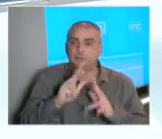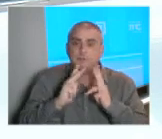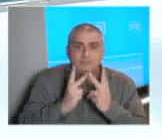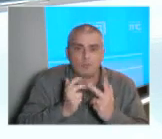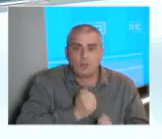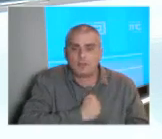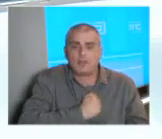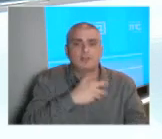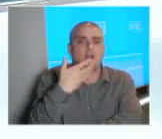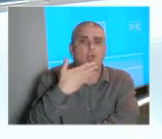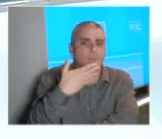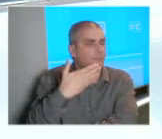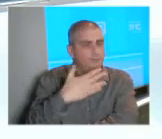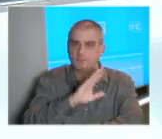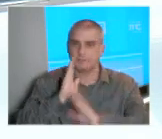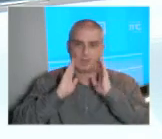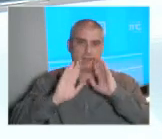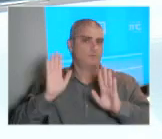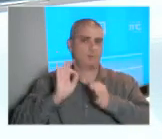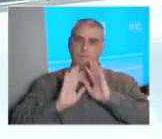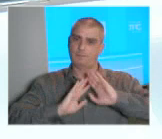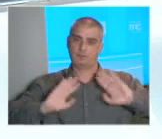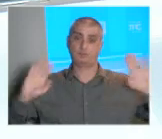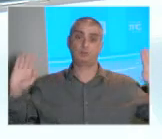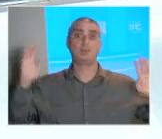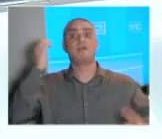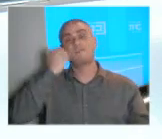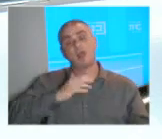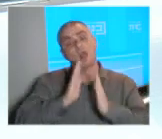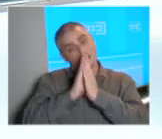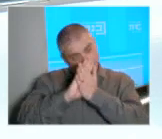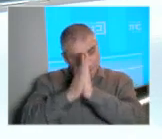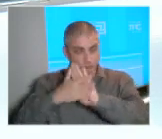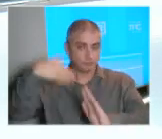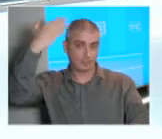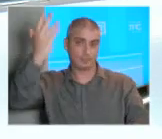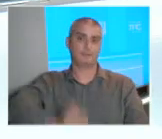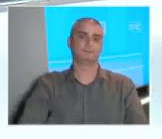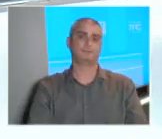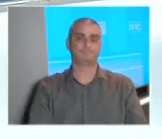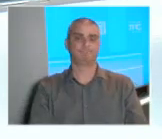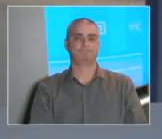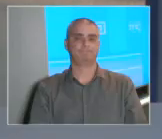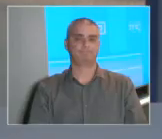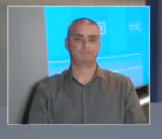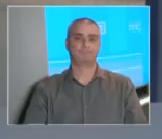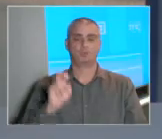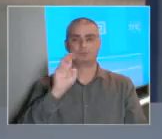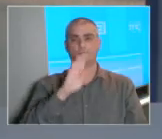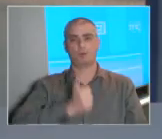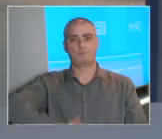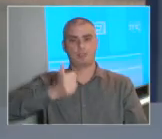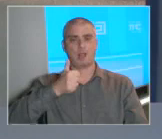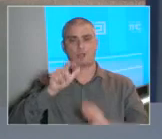הציבור הדתי-לאומי, אין לו אמון במערכת המשפט, וחבל שכך, והלוואי וזה ישתנה יום אחד. עוזי ברוך, מנכ״ל ערוץ